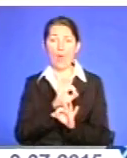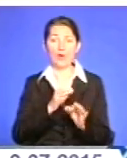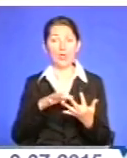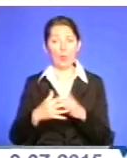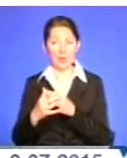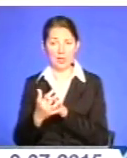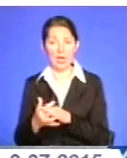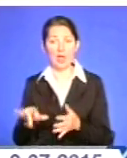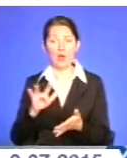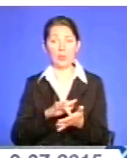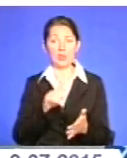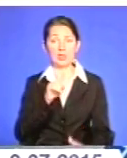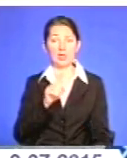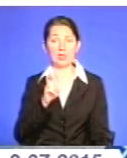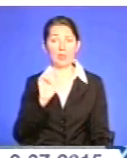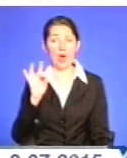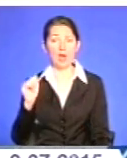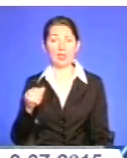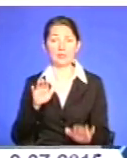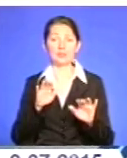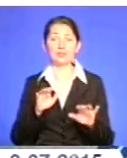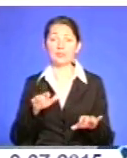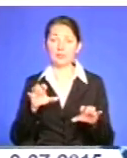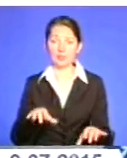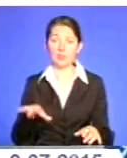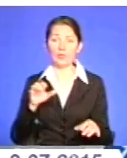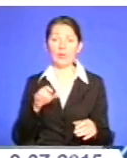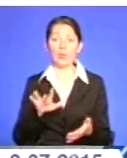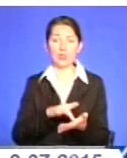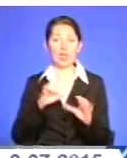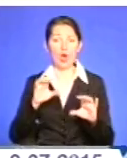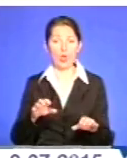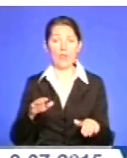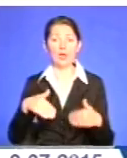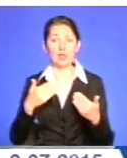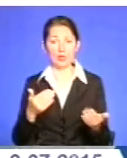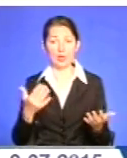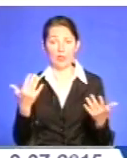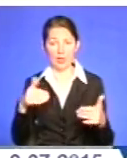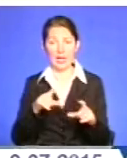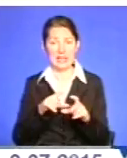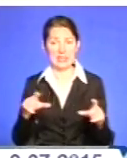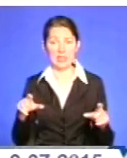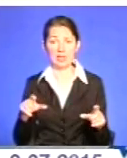в самому місті Збаражі, і міський голова ініціює вже центр, і він